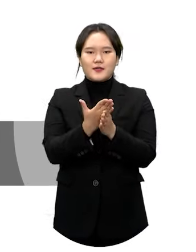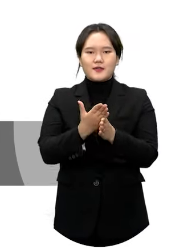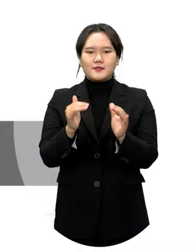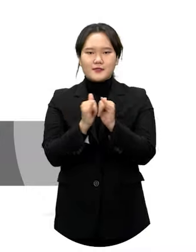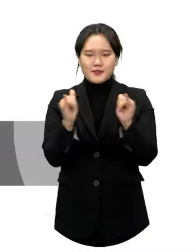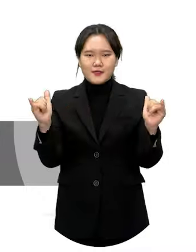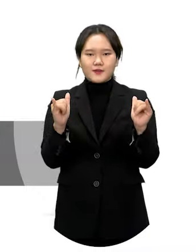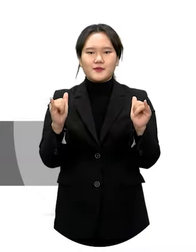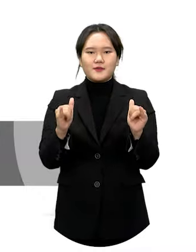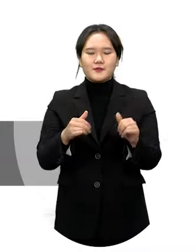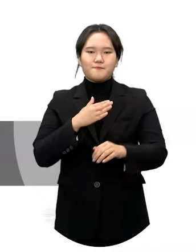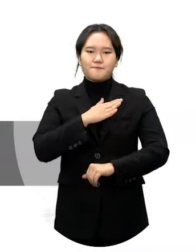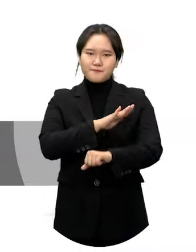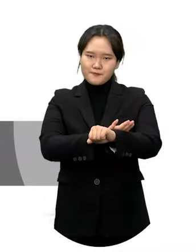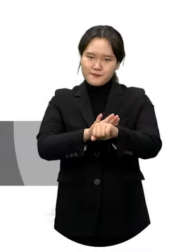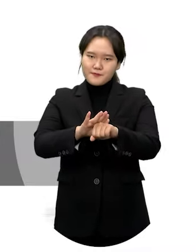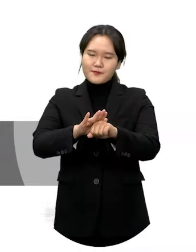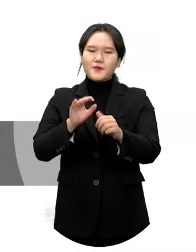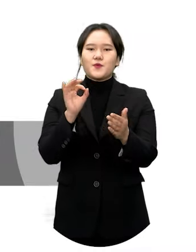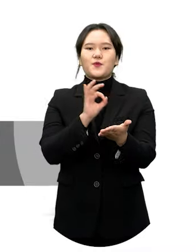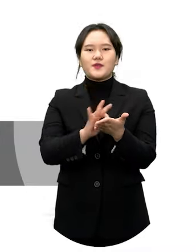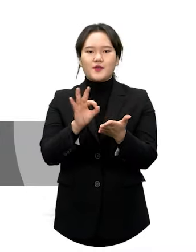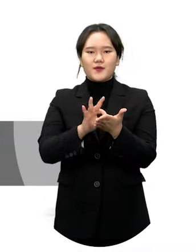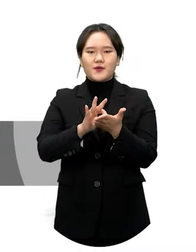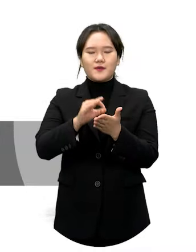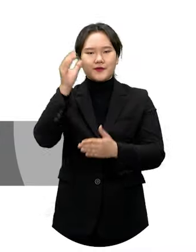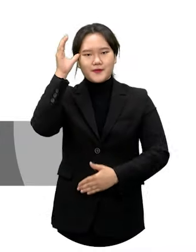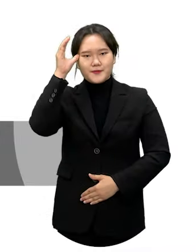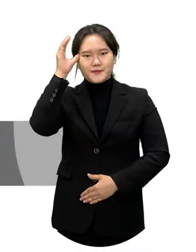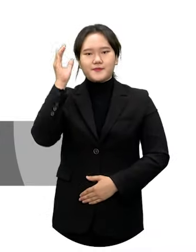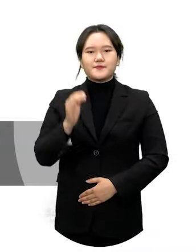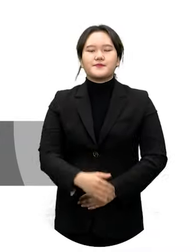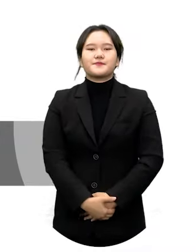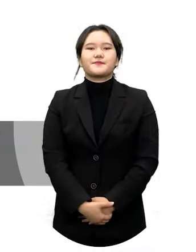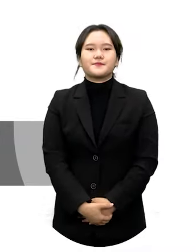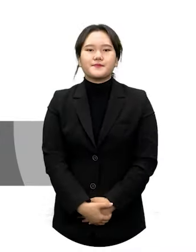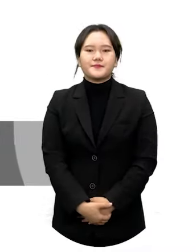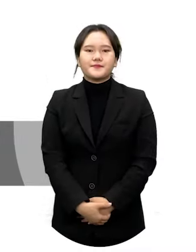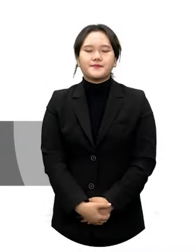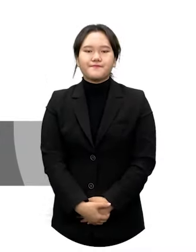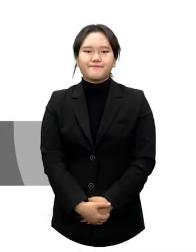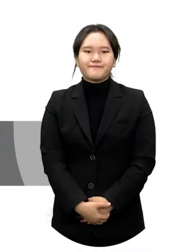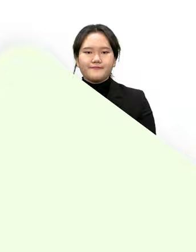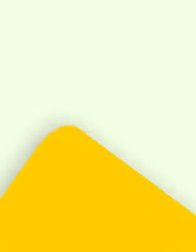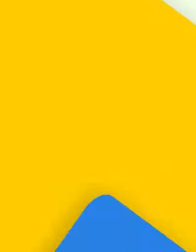시민의 생명을 지키는 안전 서비스로 잘 활용될 수 있기를 기대해 보겠습니다.